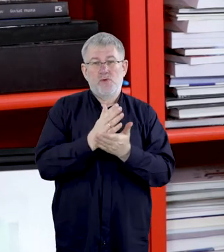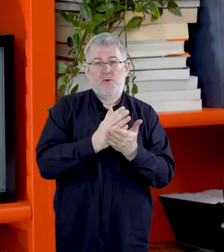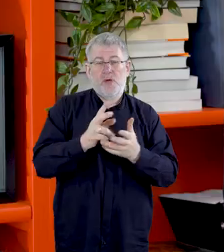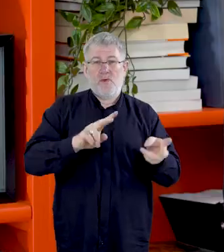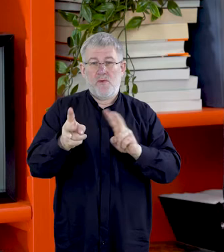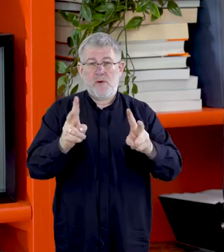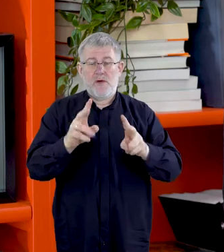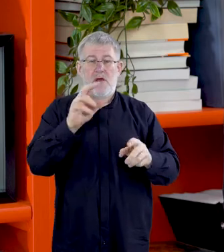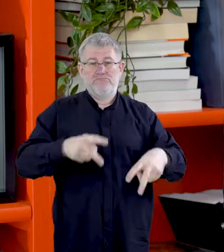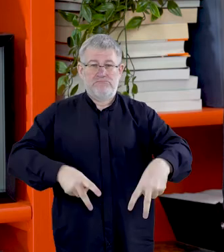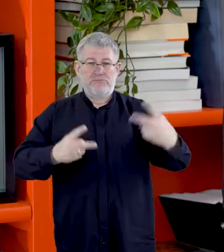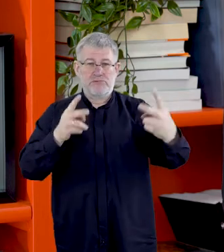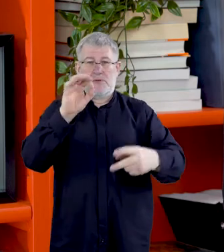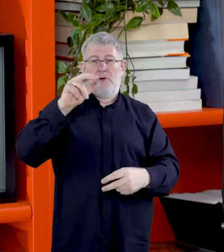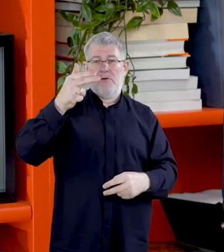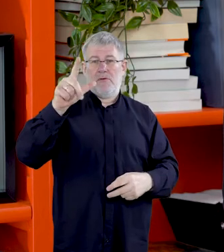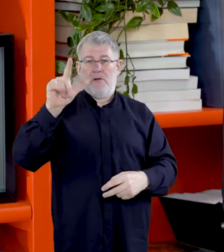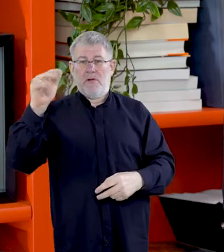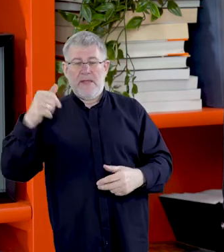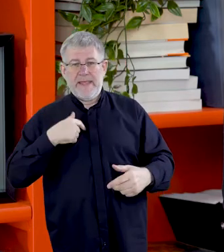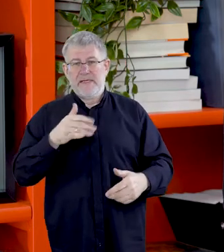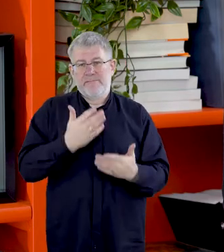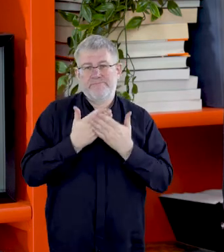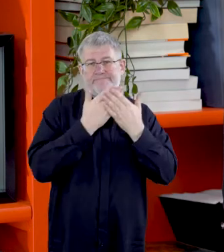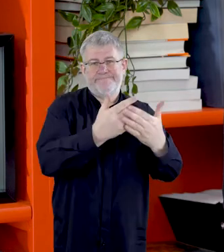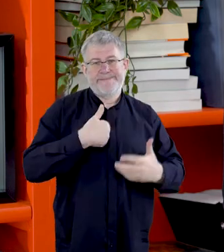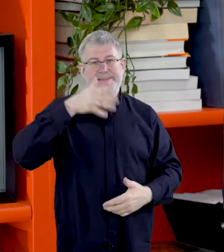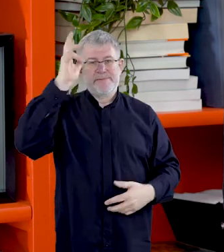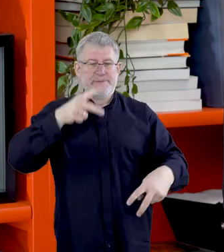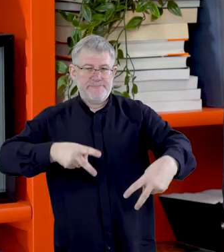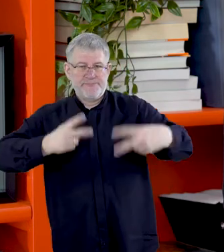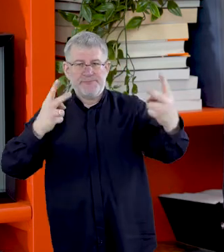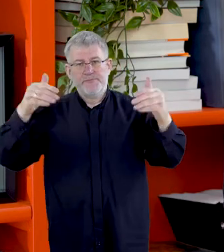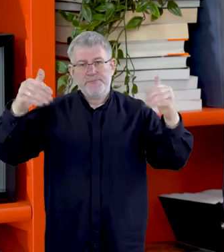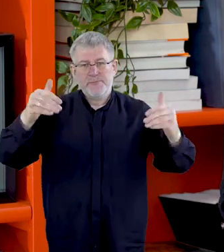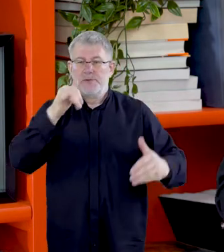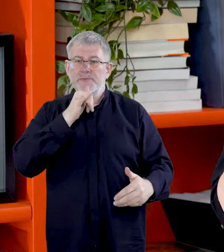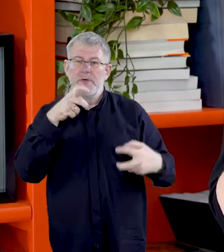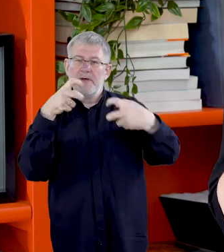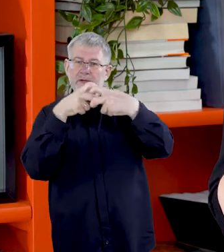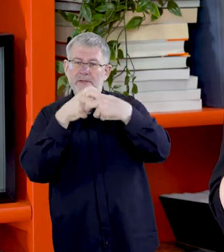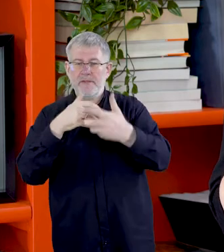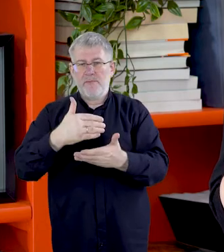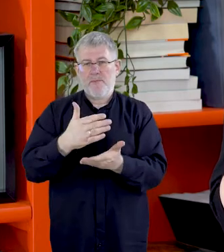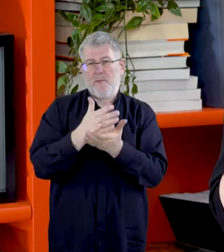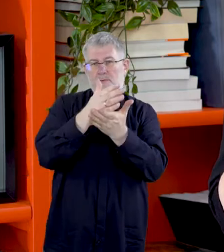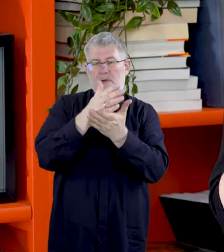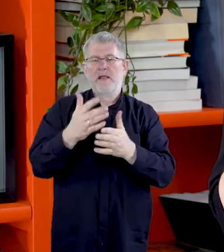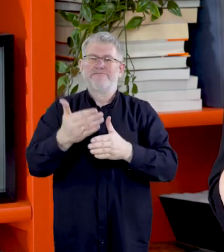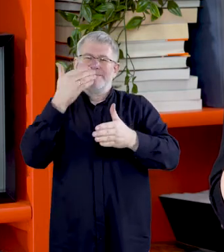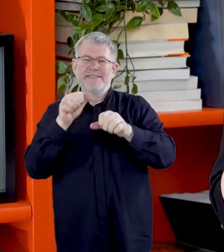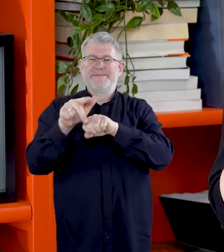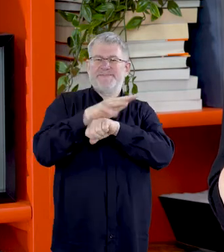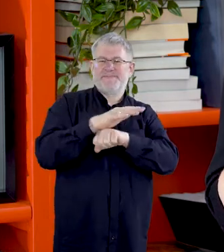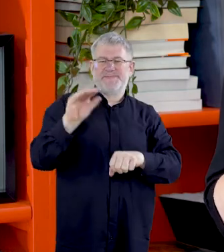online, więc zaproponowałam swoją obecność właśnie taką na online przez internet, ale było to jeszcze przed koronawirusem,